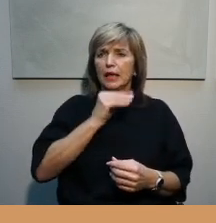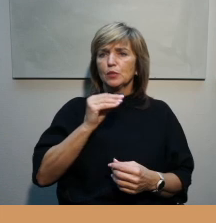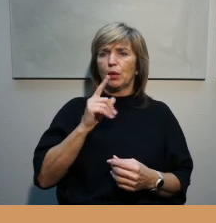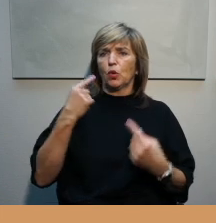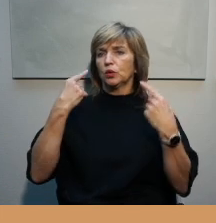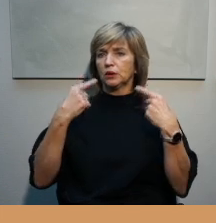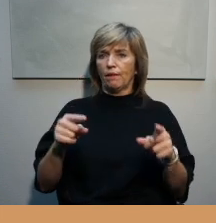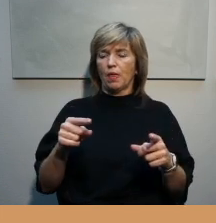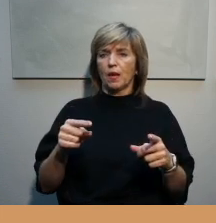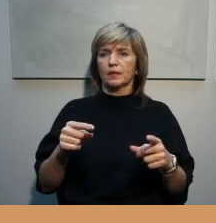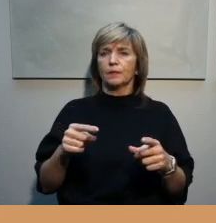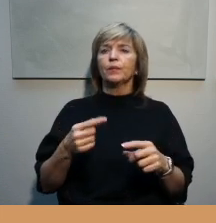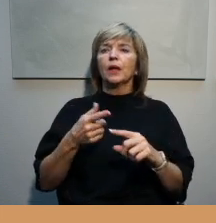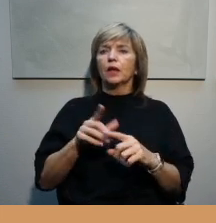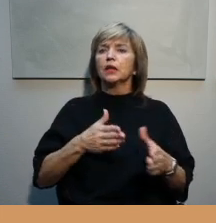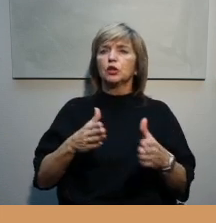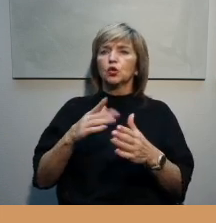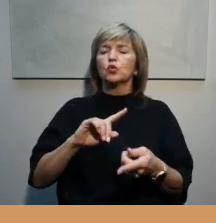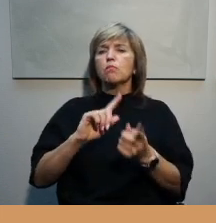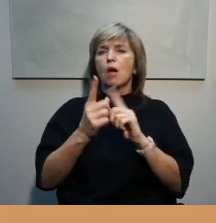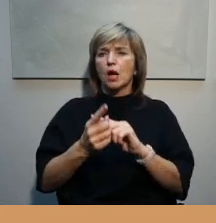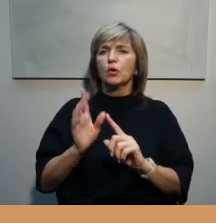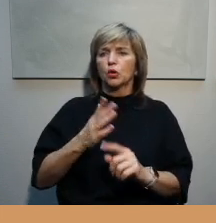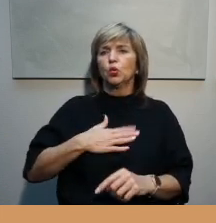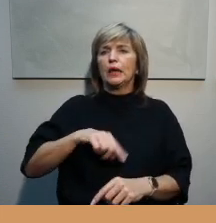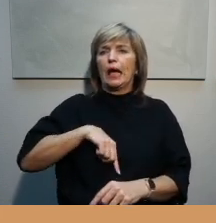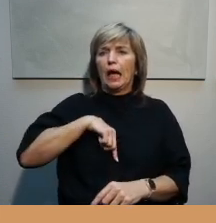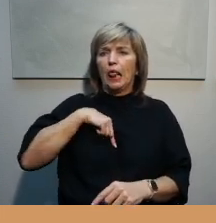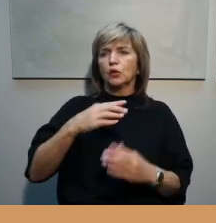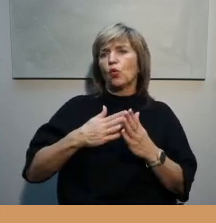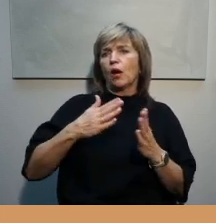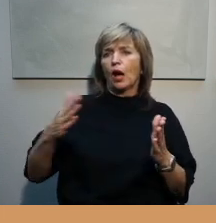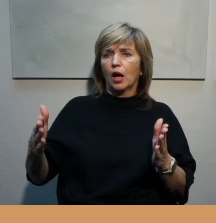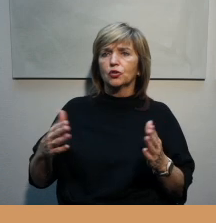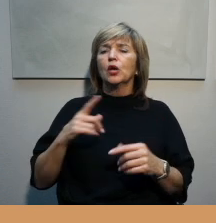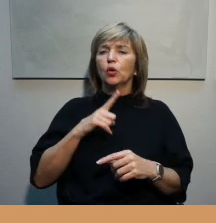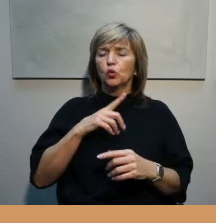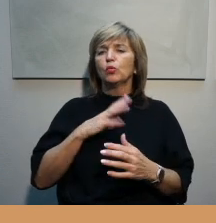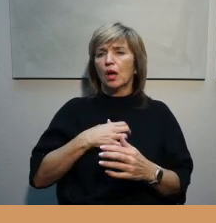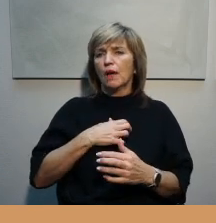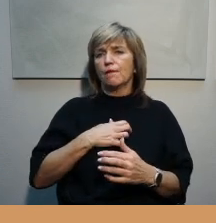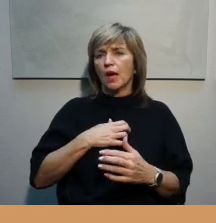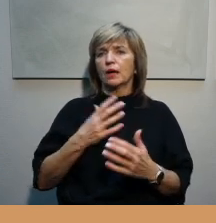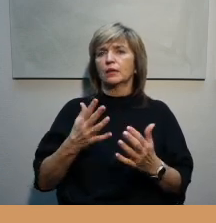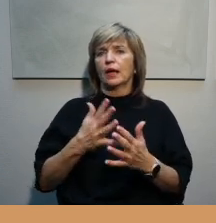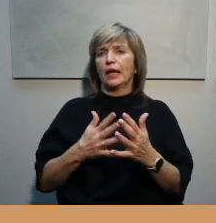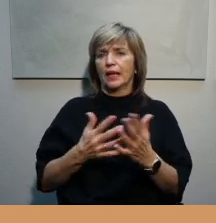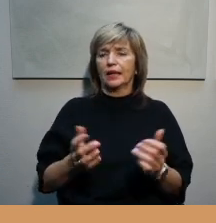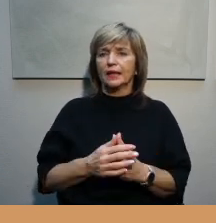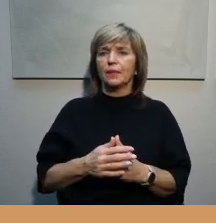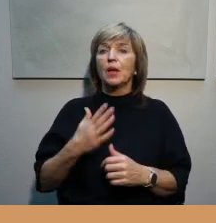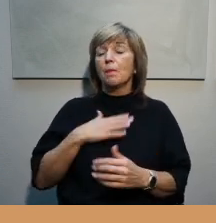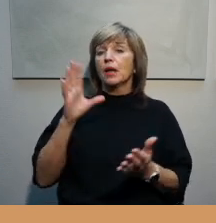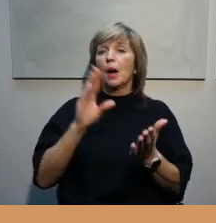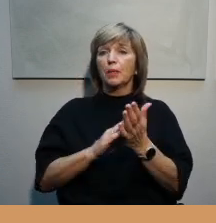būt citādāk, tad tas ceļš uz pārmaiņām tiešām būs ilgs un garš. Un ar to arī mums jārēķinās. Manā